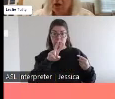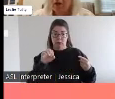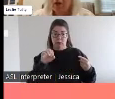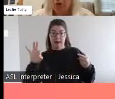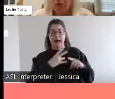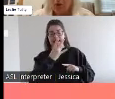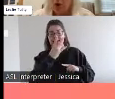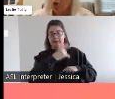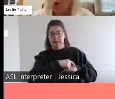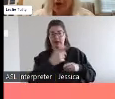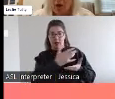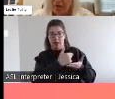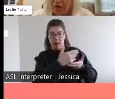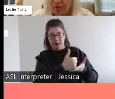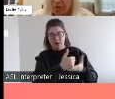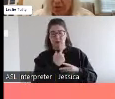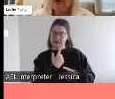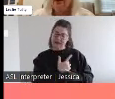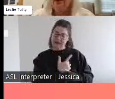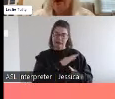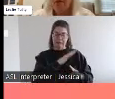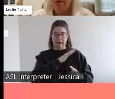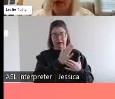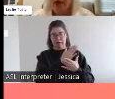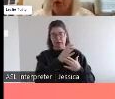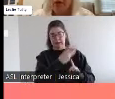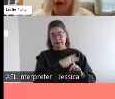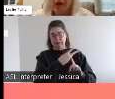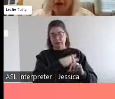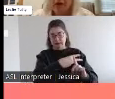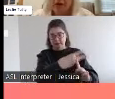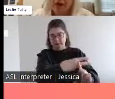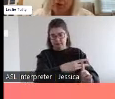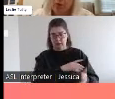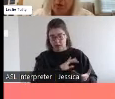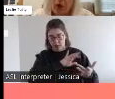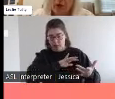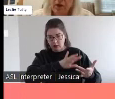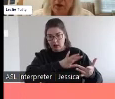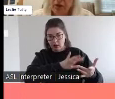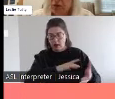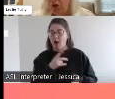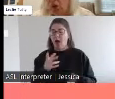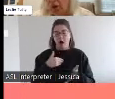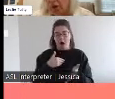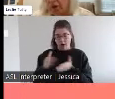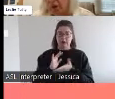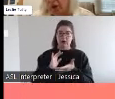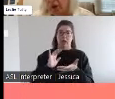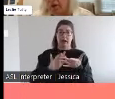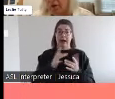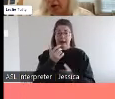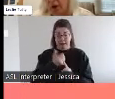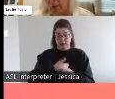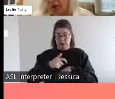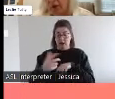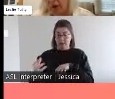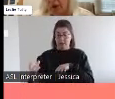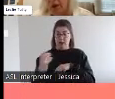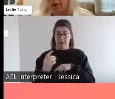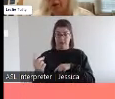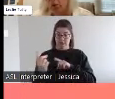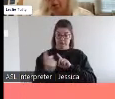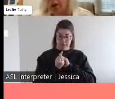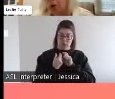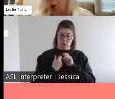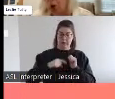6 mois d'intervalle. Donc, on a parlé à ces femmes assez souvent et on leur